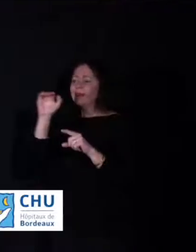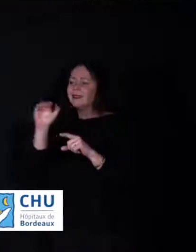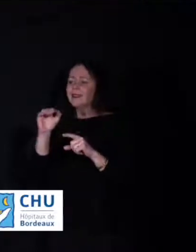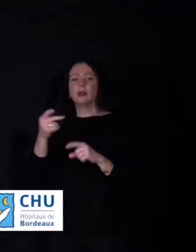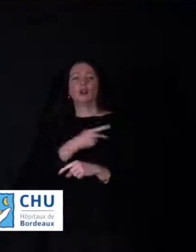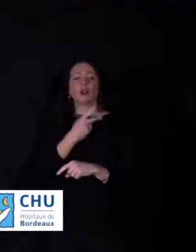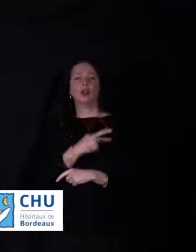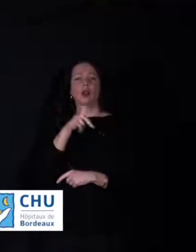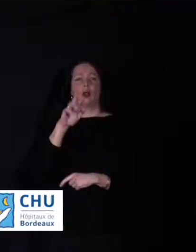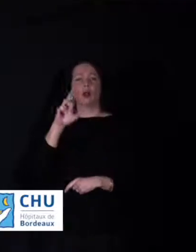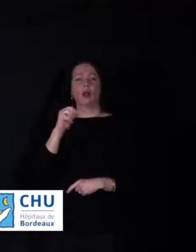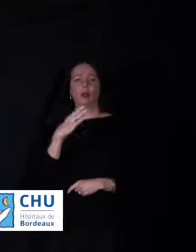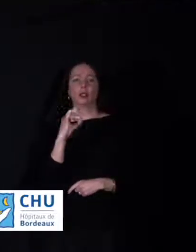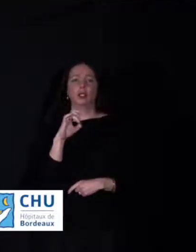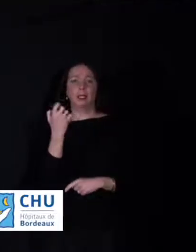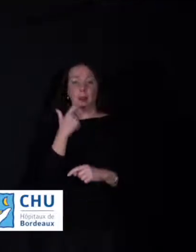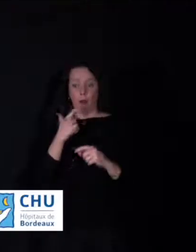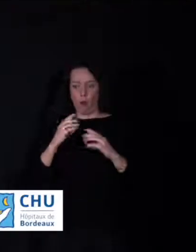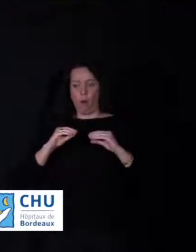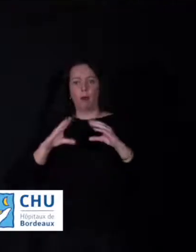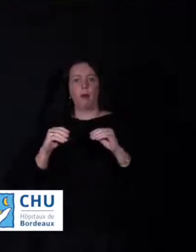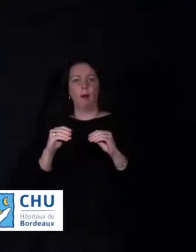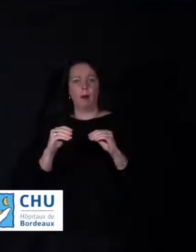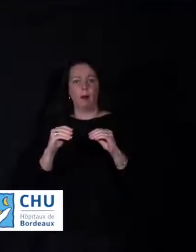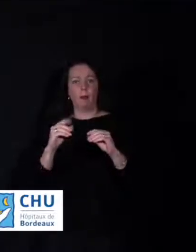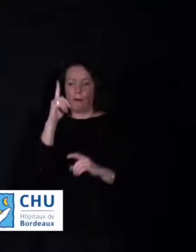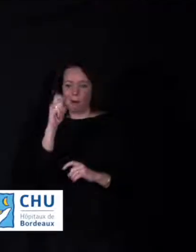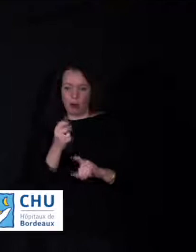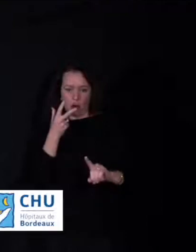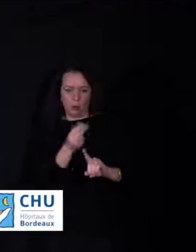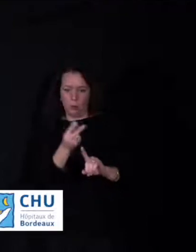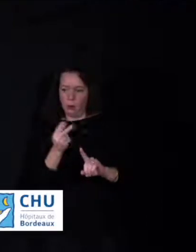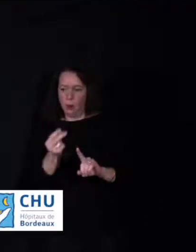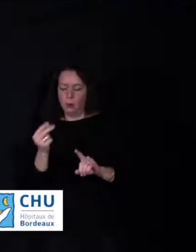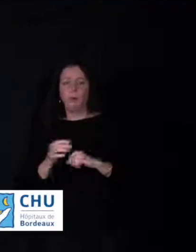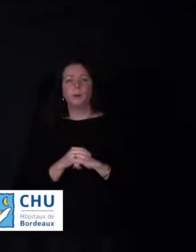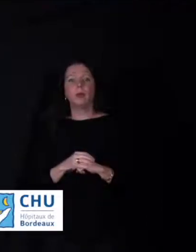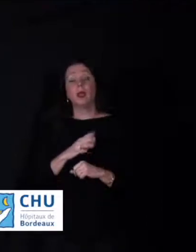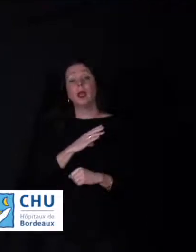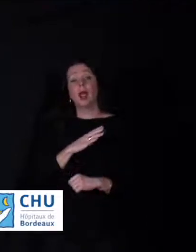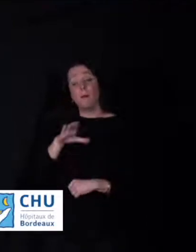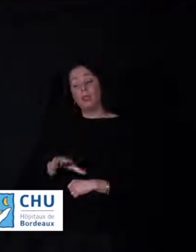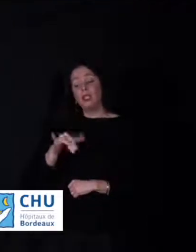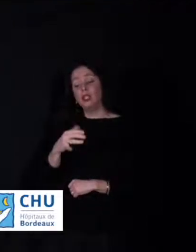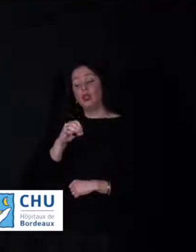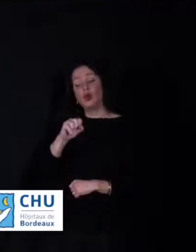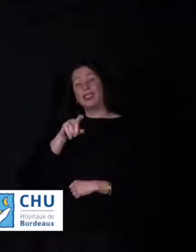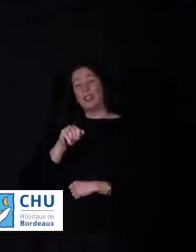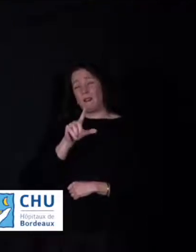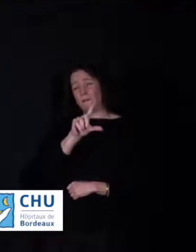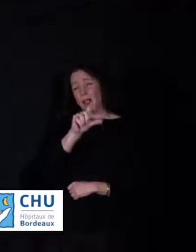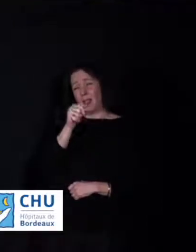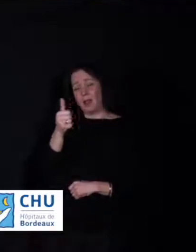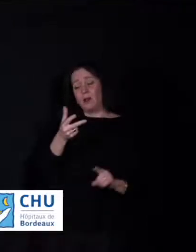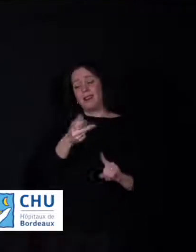Granchet pour mettre sa théorie en pratique et commencer les injections. 21 injections pour le petit Joseph, du virus le